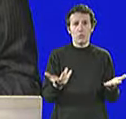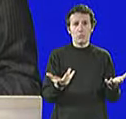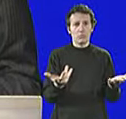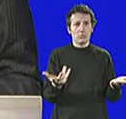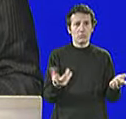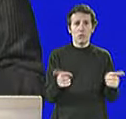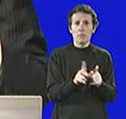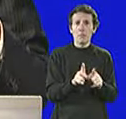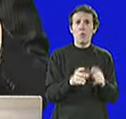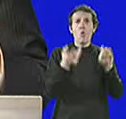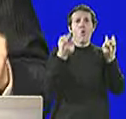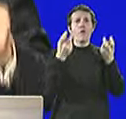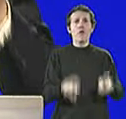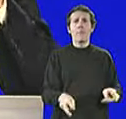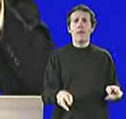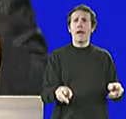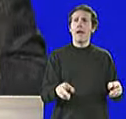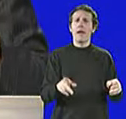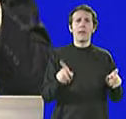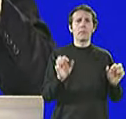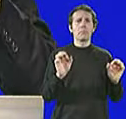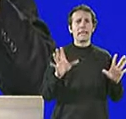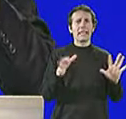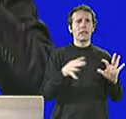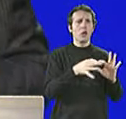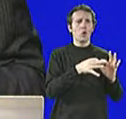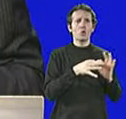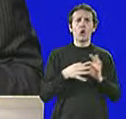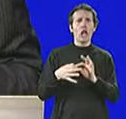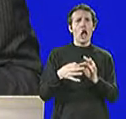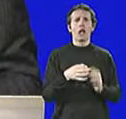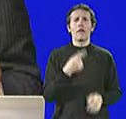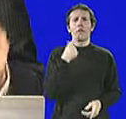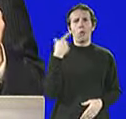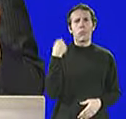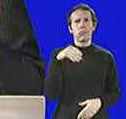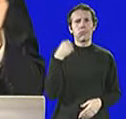comprends, que la solidarité incite à ne pas travailler